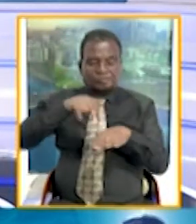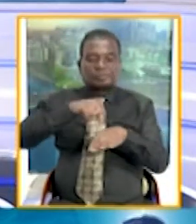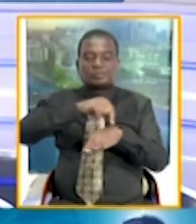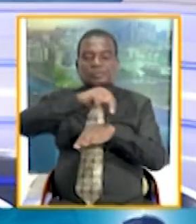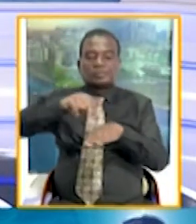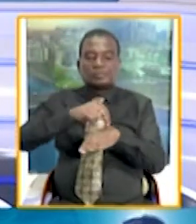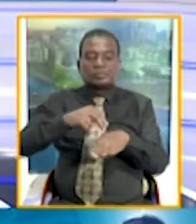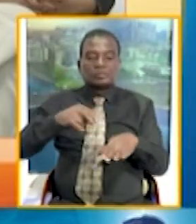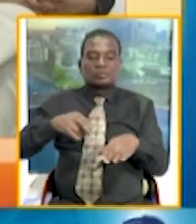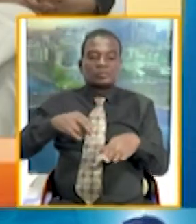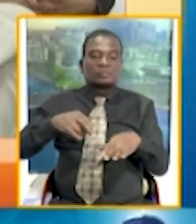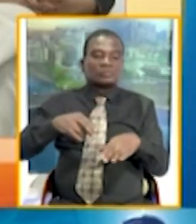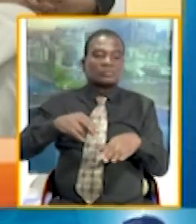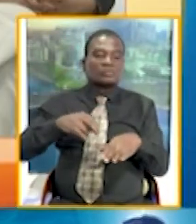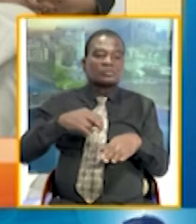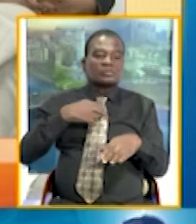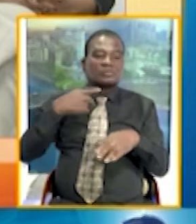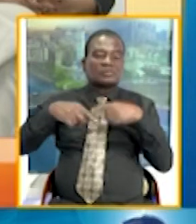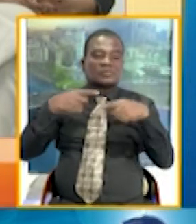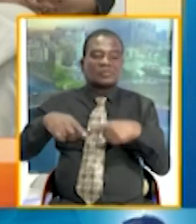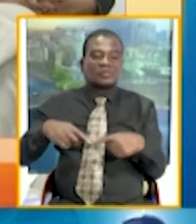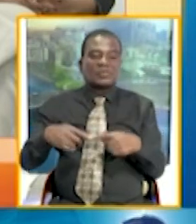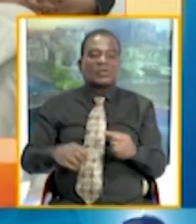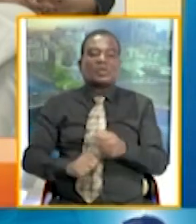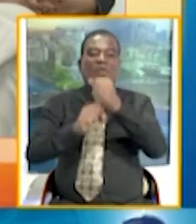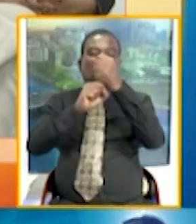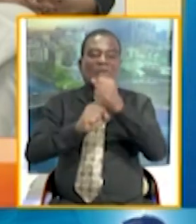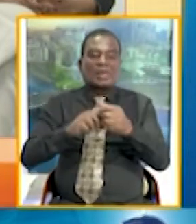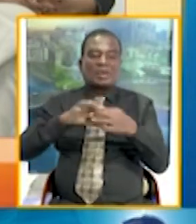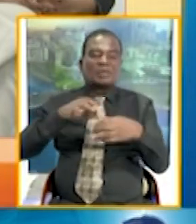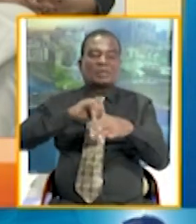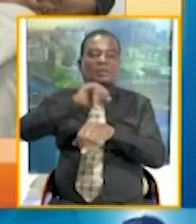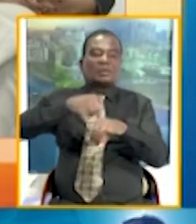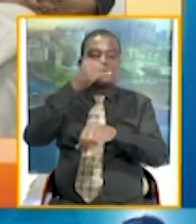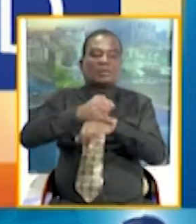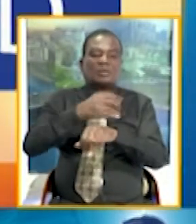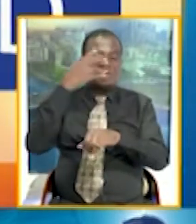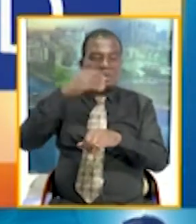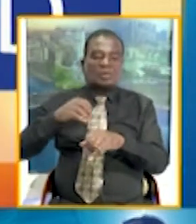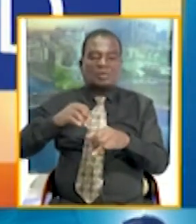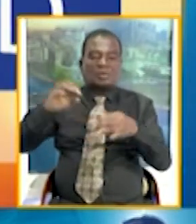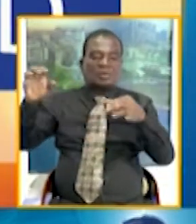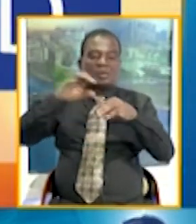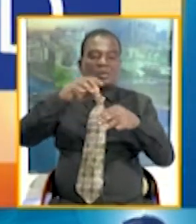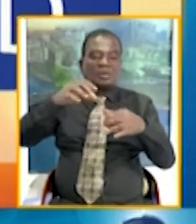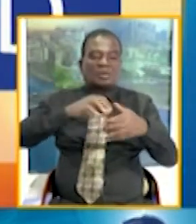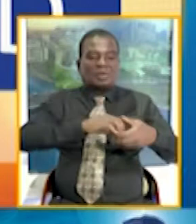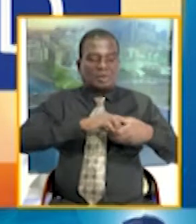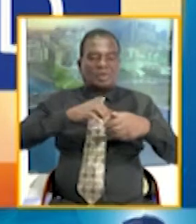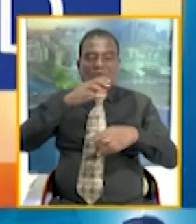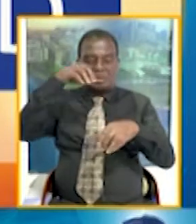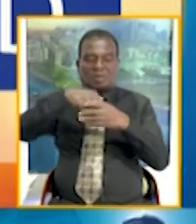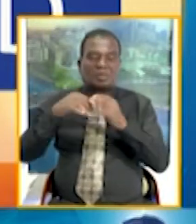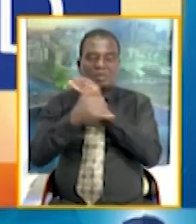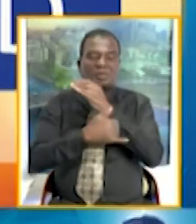nationale, Carole Flore Sverezniak, qui est allée renouveler le soutien de son institution au processus de réconciliation en vue de notre